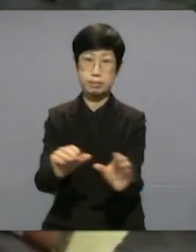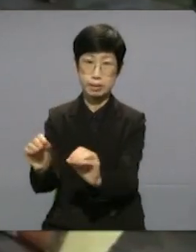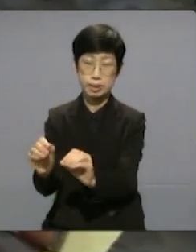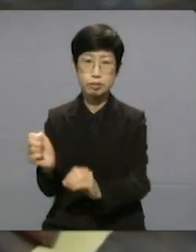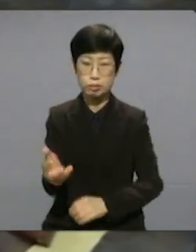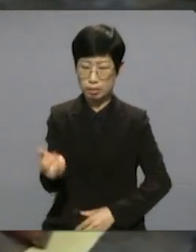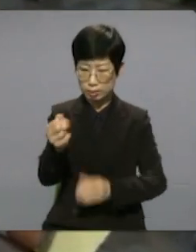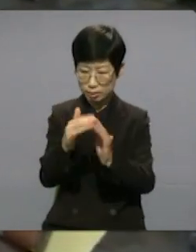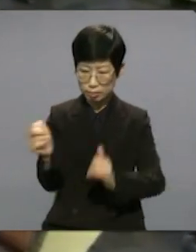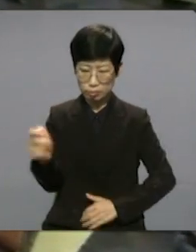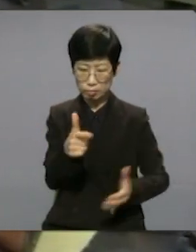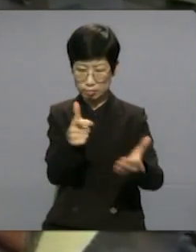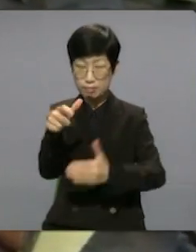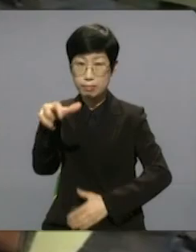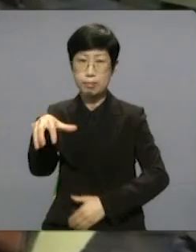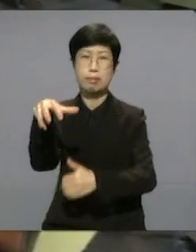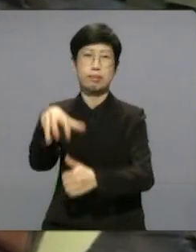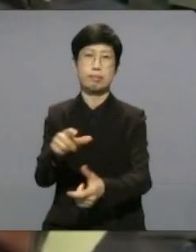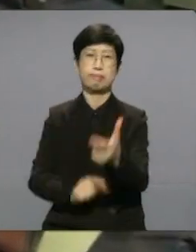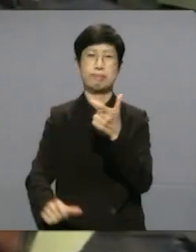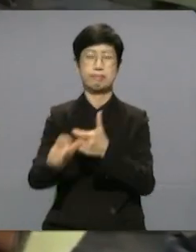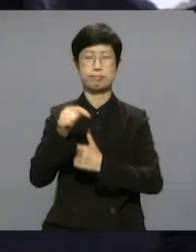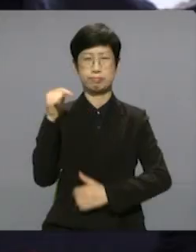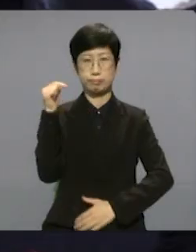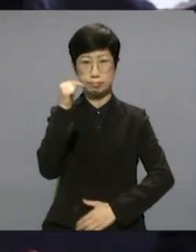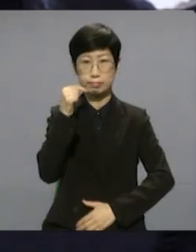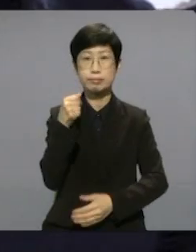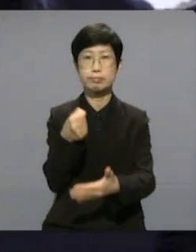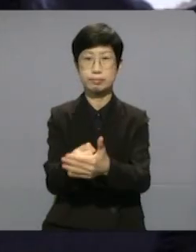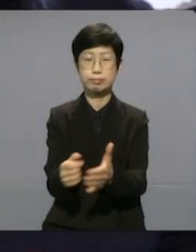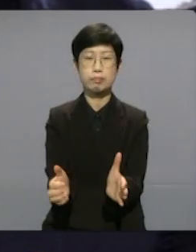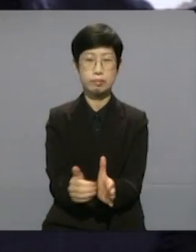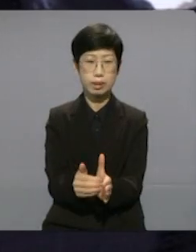소유주와 사격장에 대한 통제를 강화하기로 했습니다